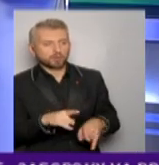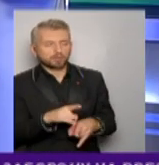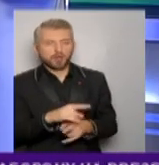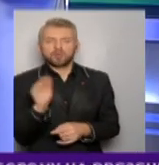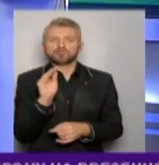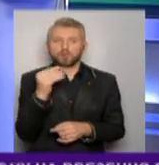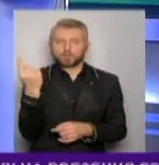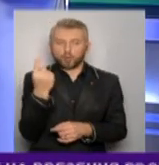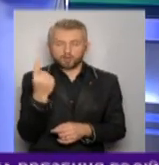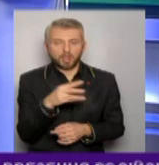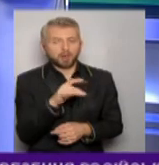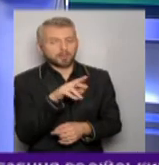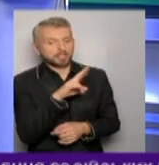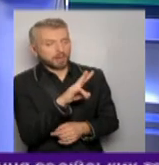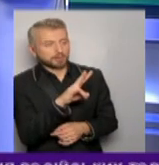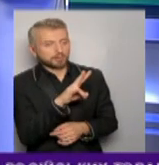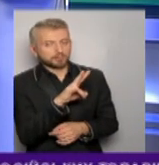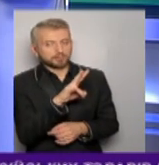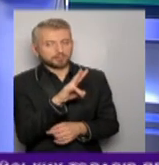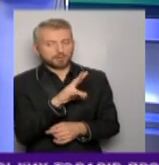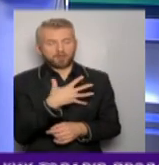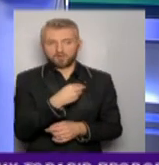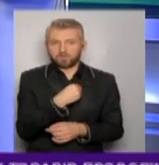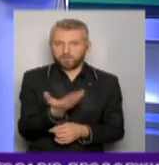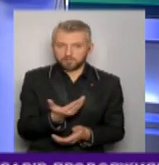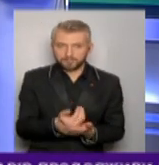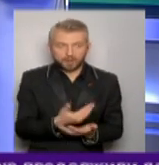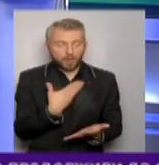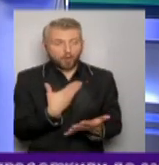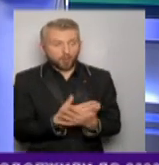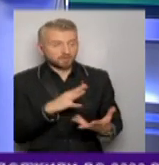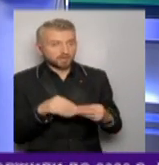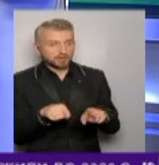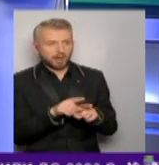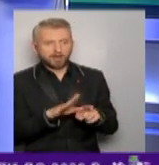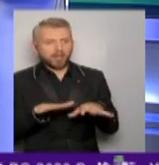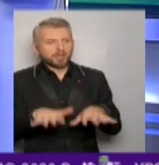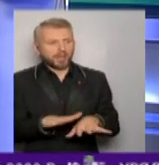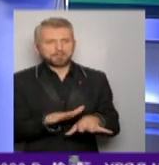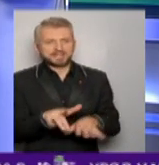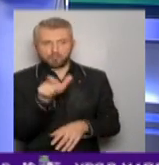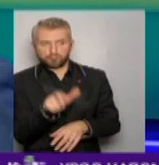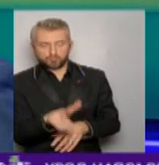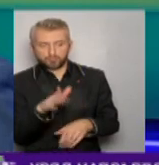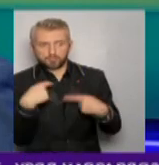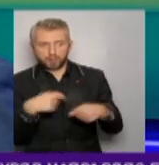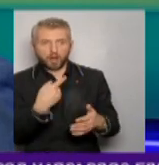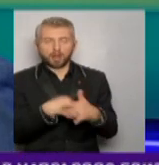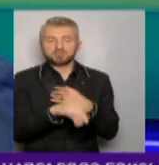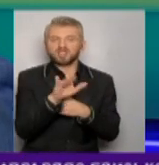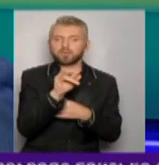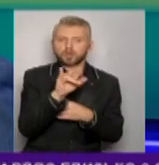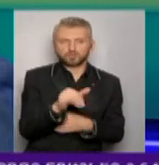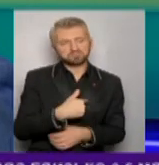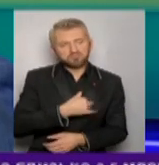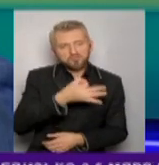Житомирській області. А Мар'ян? Львова. О, зі Львова. І от вийде так, що не місцевому він буде продавати, а Івану, тому що він йому